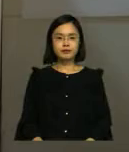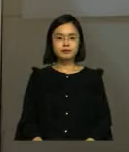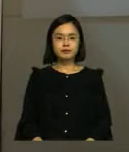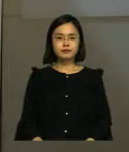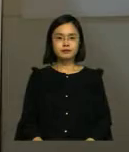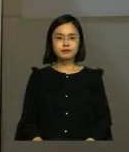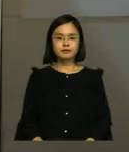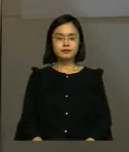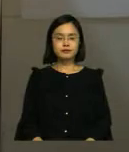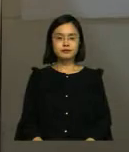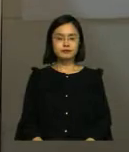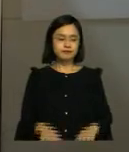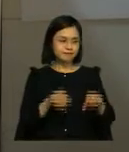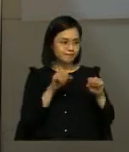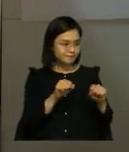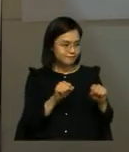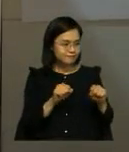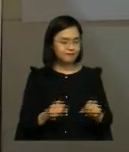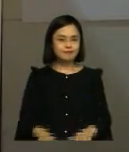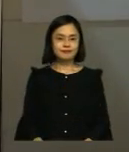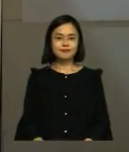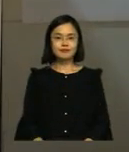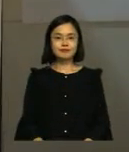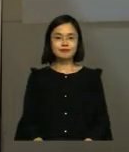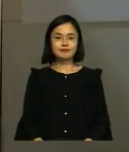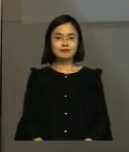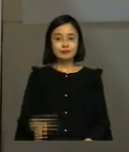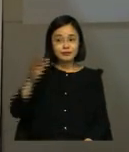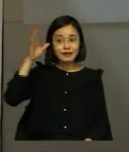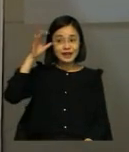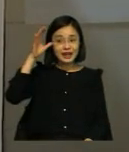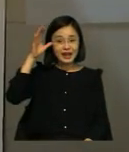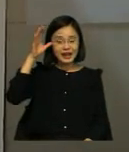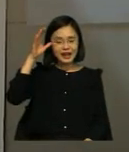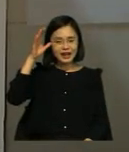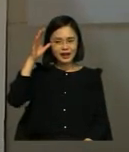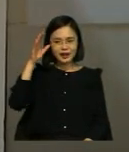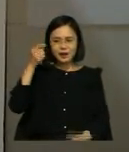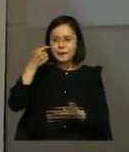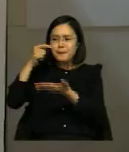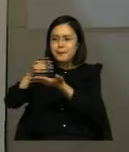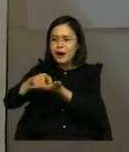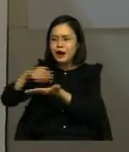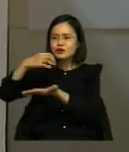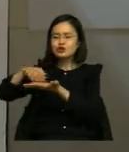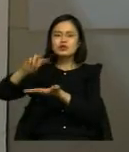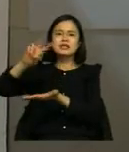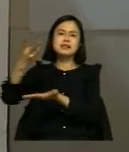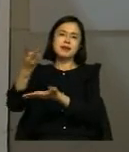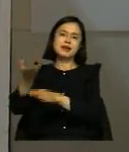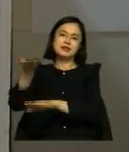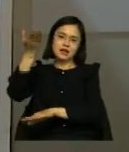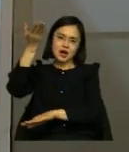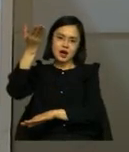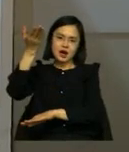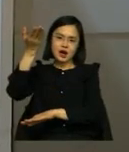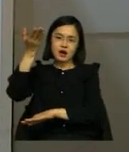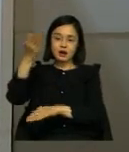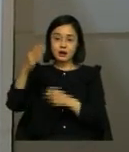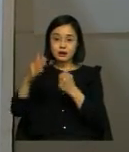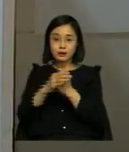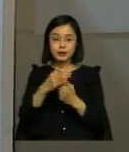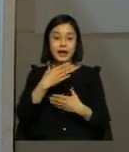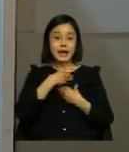네, 안녕하십니까. 네, 안녕하십니까. 자, 이 구조 당시 200여 마리의 개들이 있었던 것으로 알고 있는데요. 이